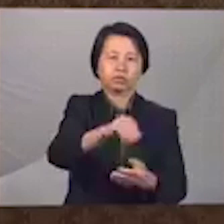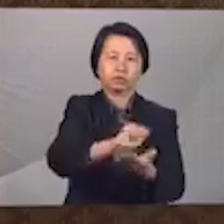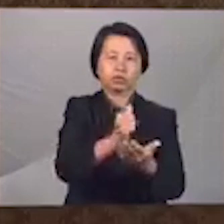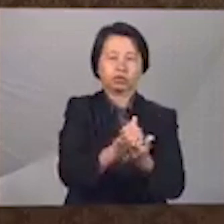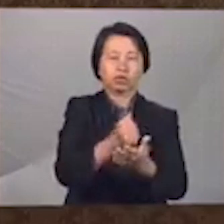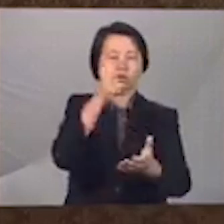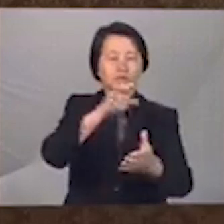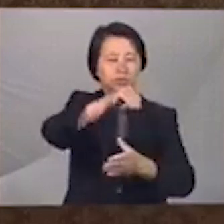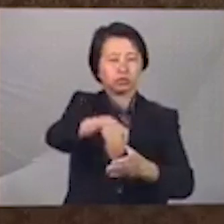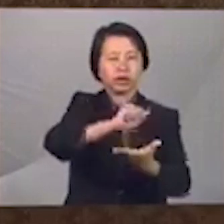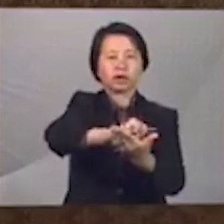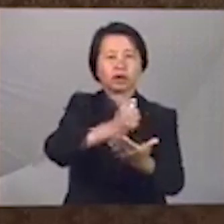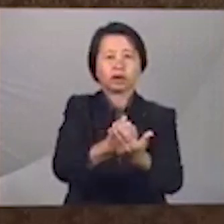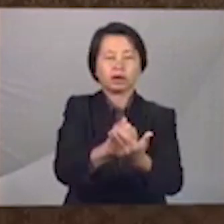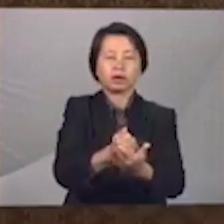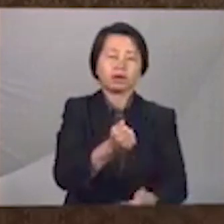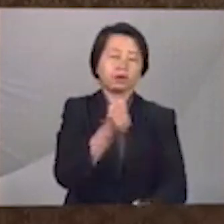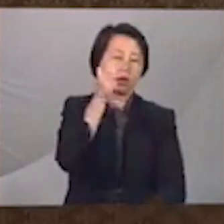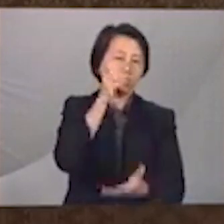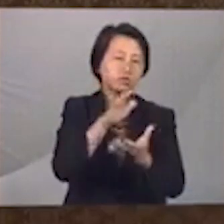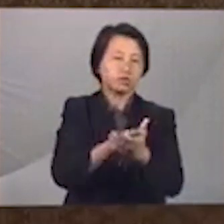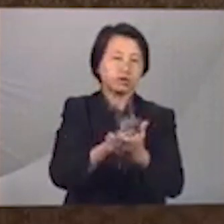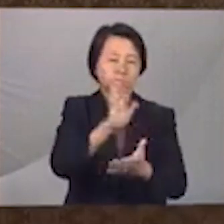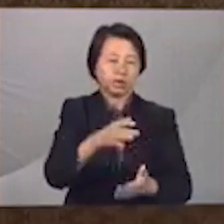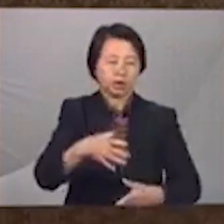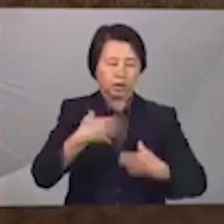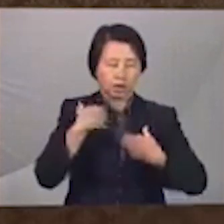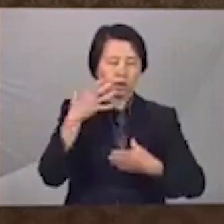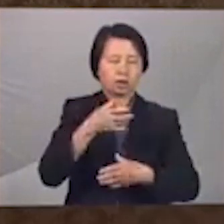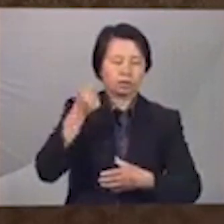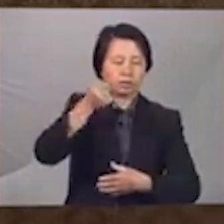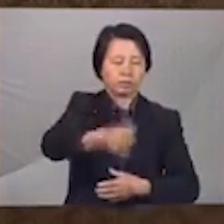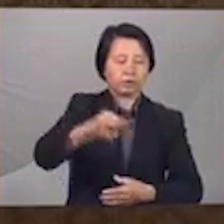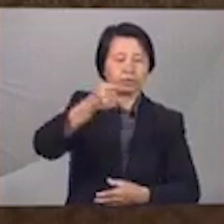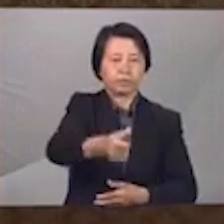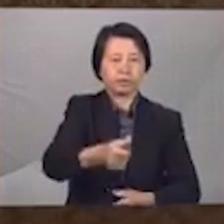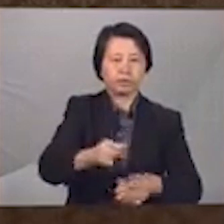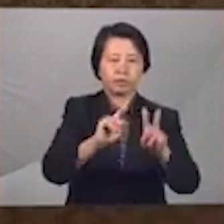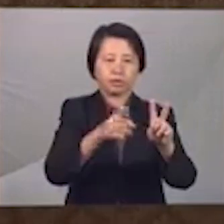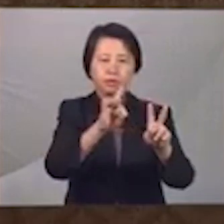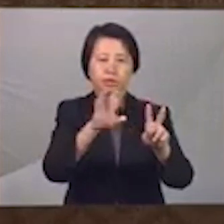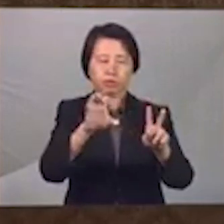Balu Allahyarham juga akan menerima pencen terbitan sebanyak